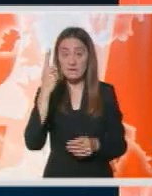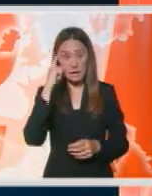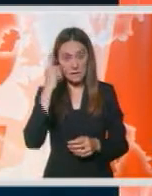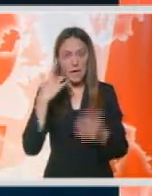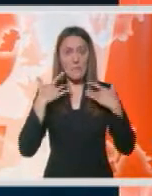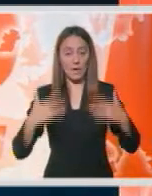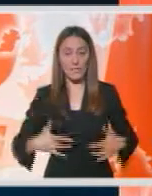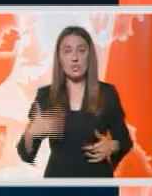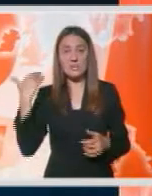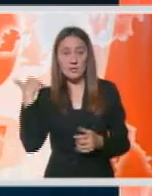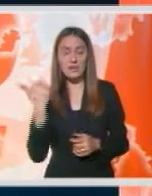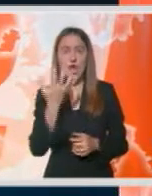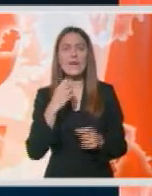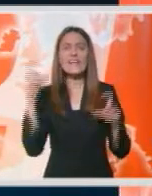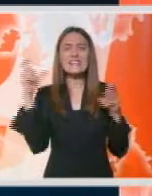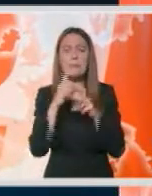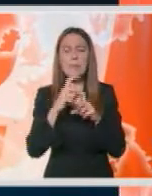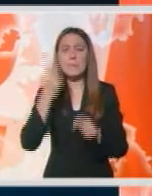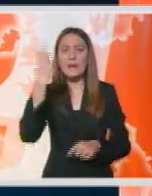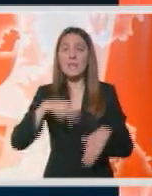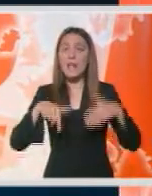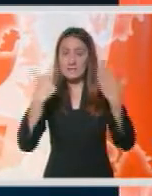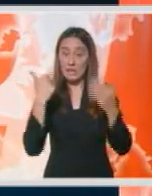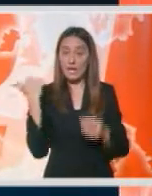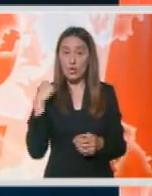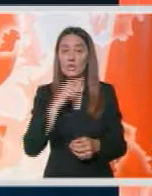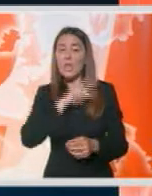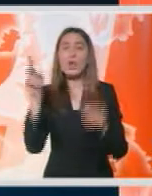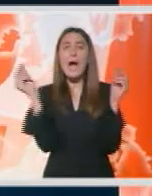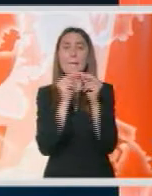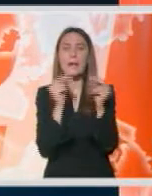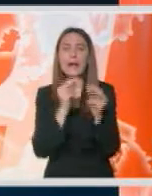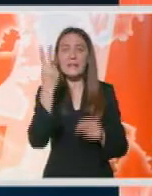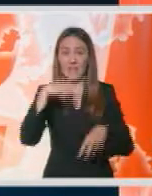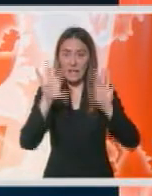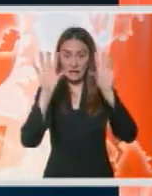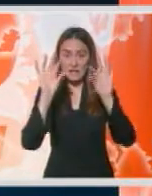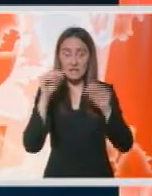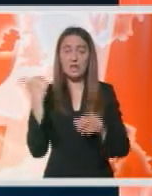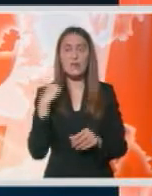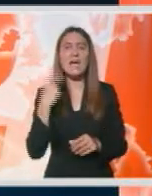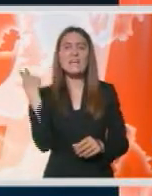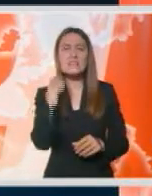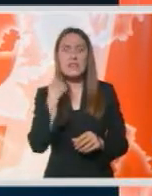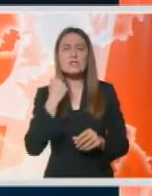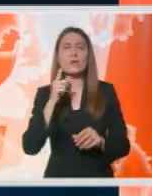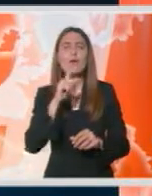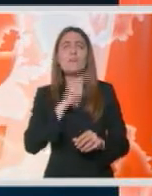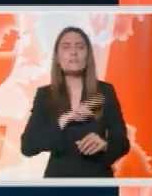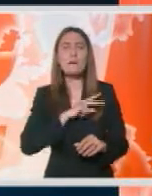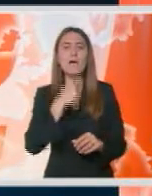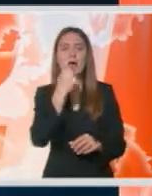profesor se tereti da je od septembra 2007. godine do aprila 2010. seksualno uznemiravao